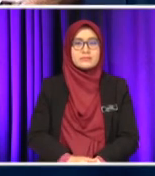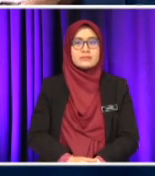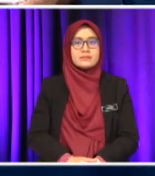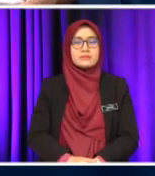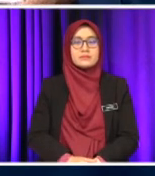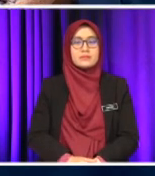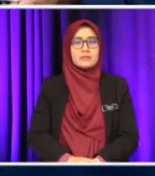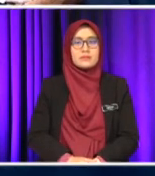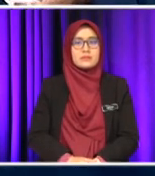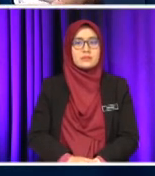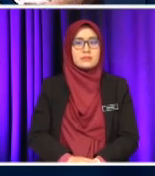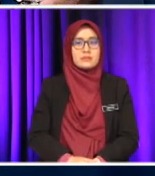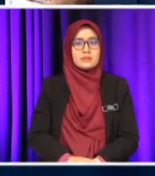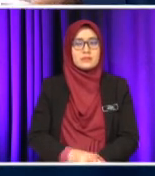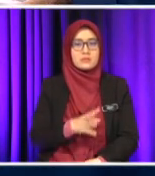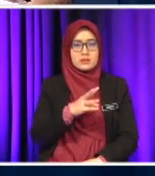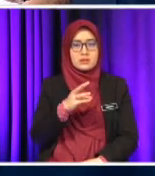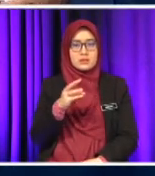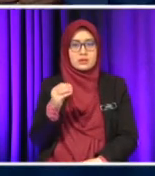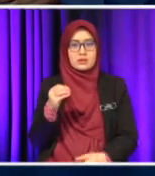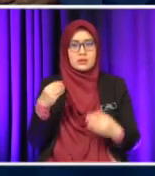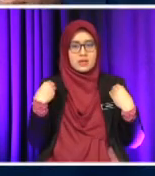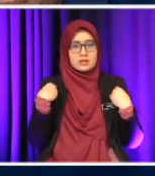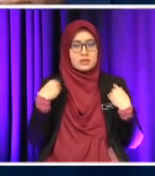dan juga si copyright